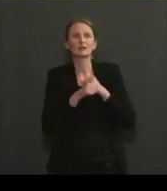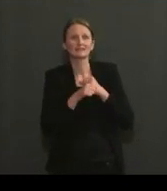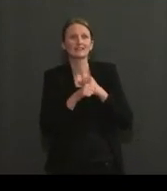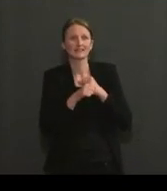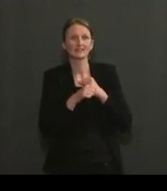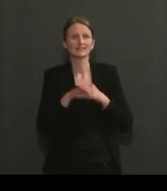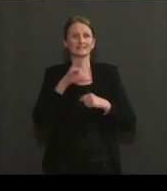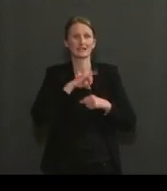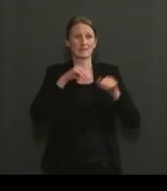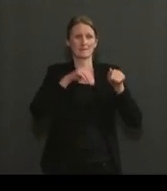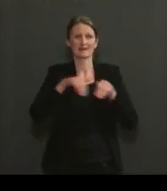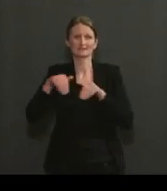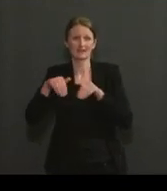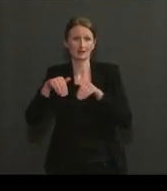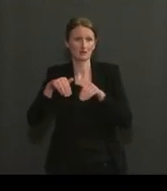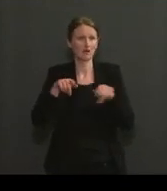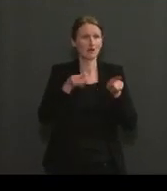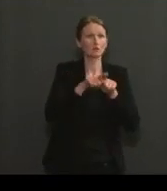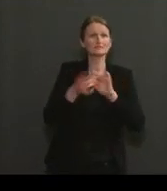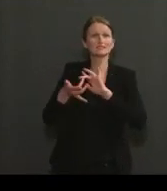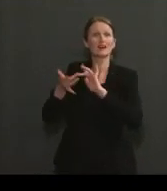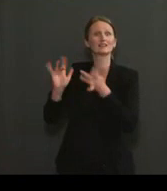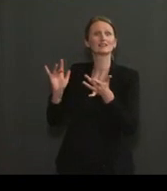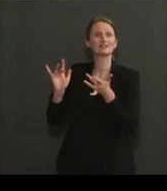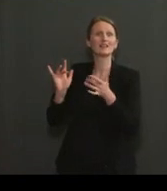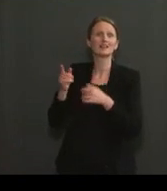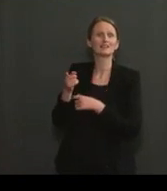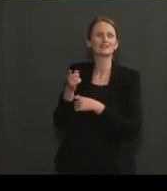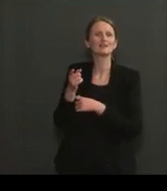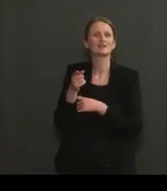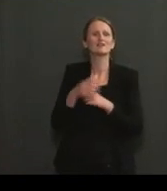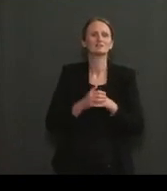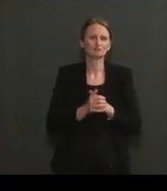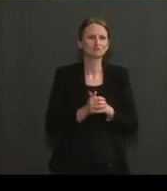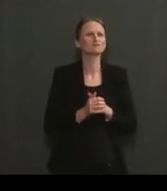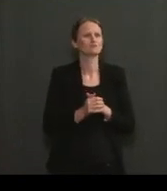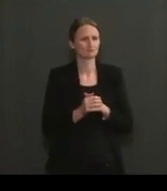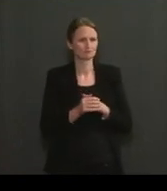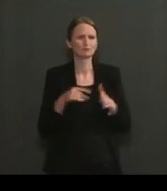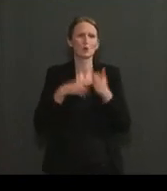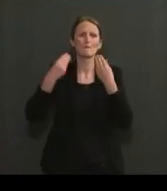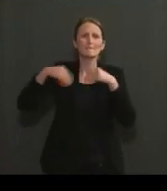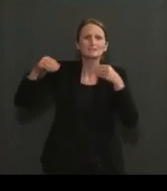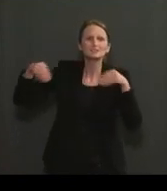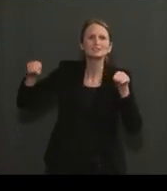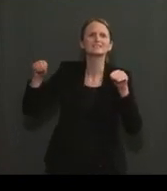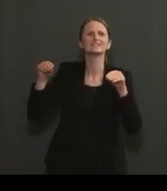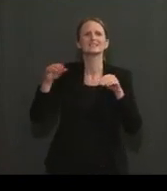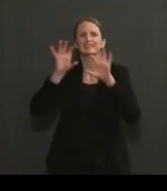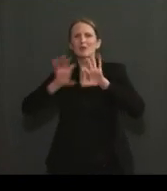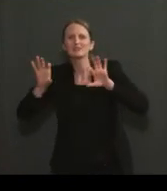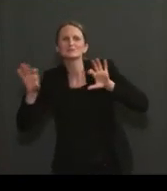on recherche cette magie, cette ambiance ailleurs, notamment en nous baladant dans les centres-villes illuminés pour l'occasion. On a pu le constater ce